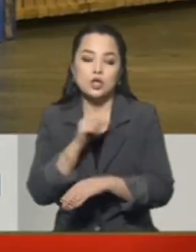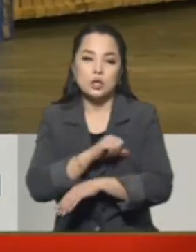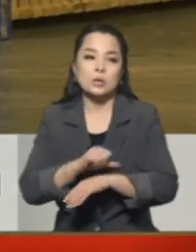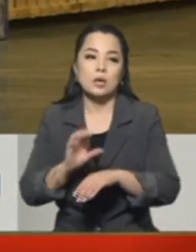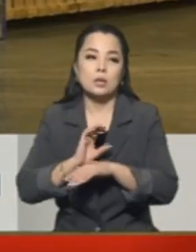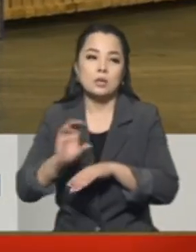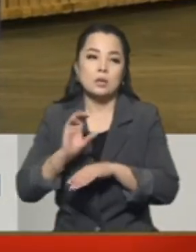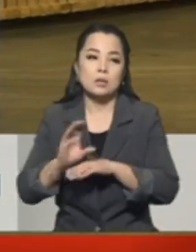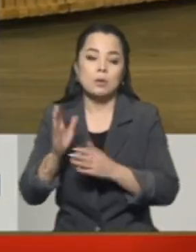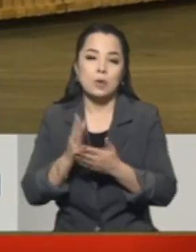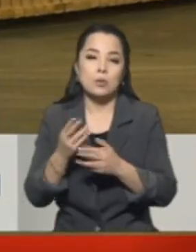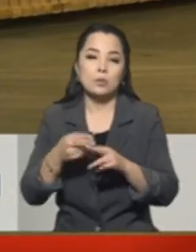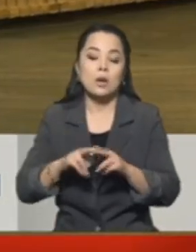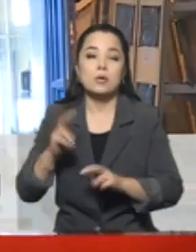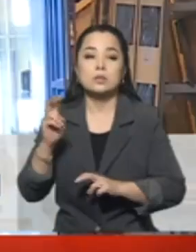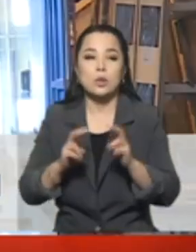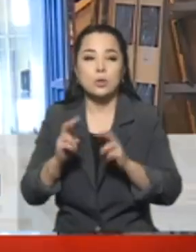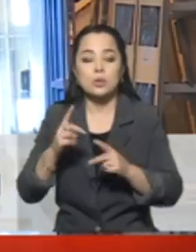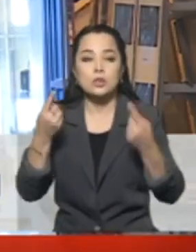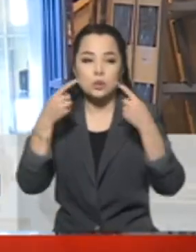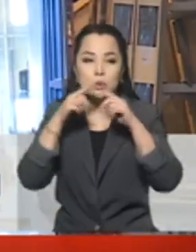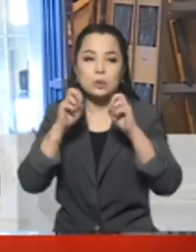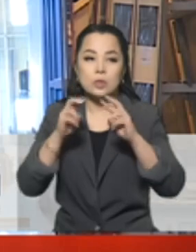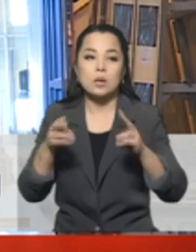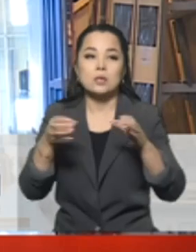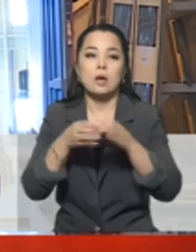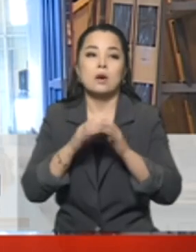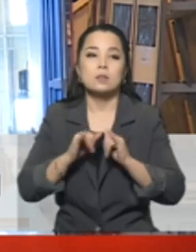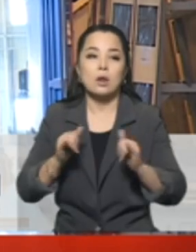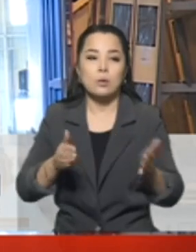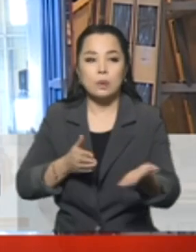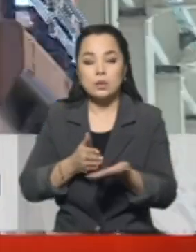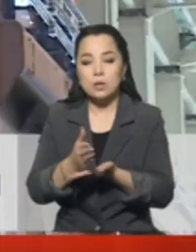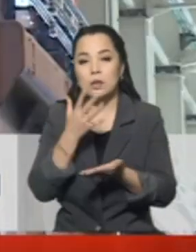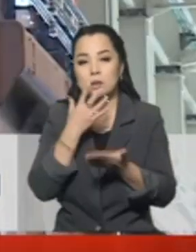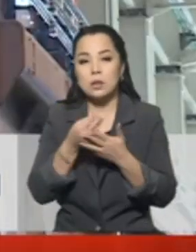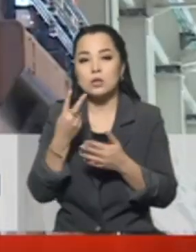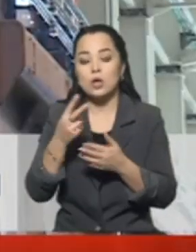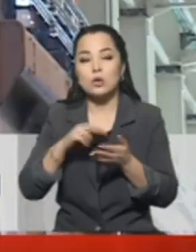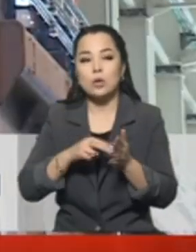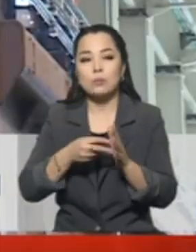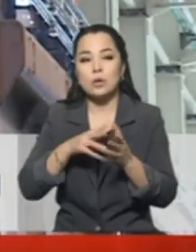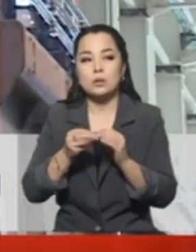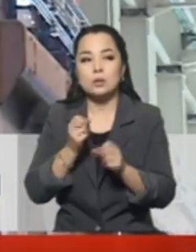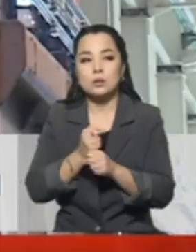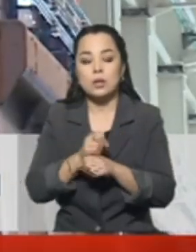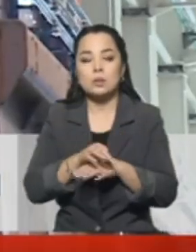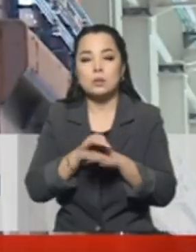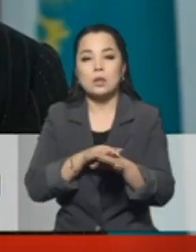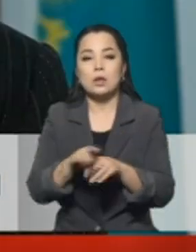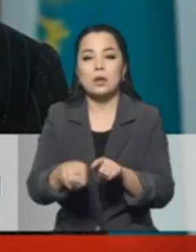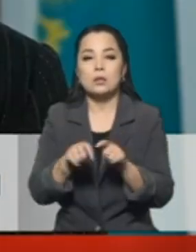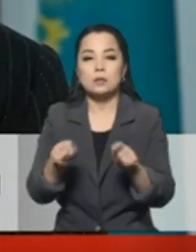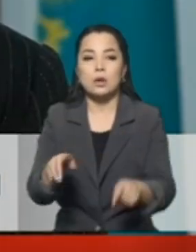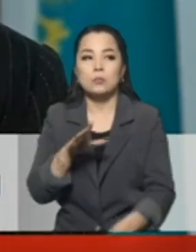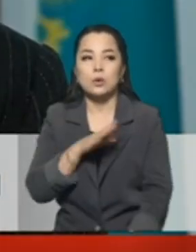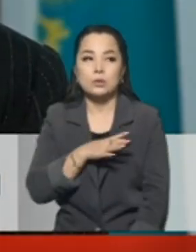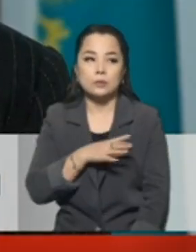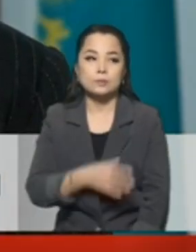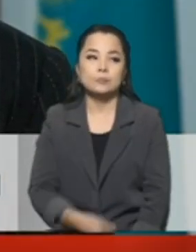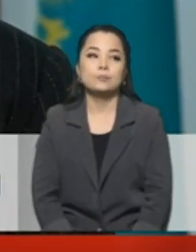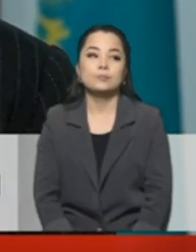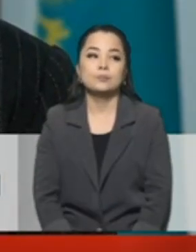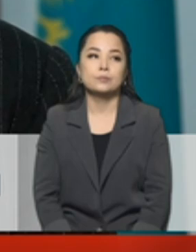шетелге экспортталды. Зауыттың индустриялық әлеуетін арттыру бағытында тыңнан тағы 2 жоба қолға алынып жатыр.